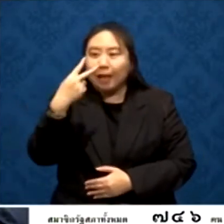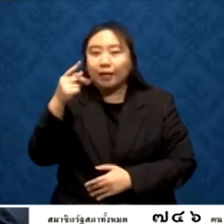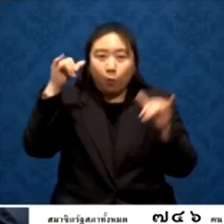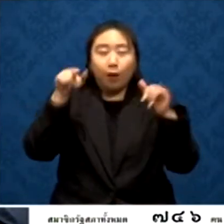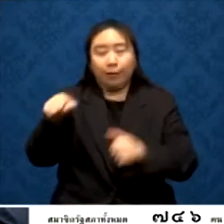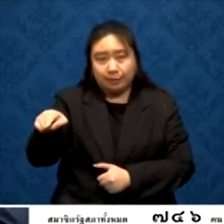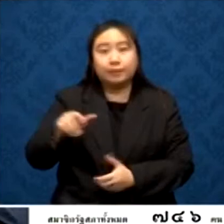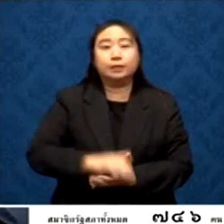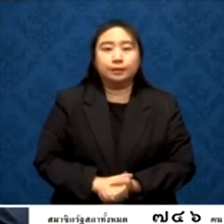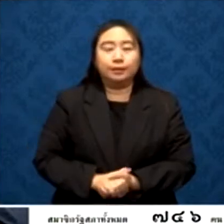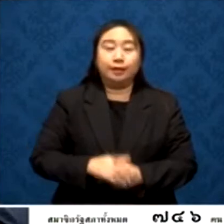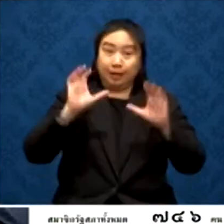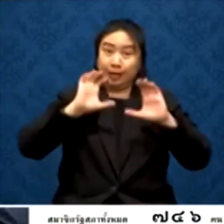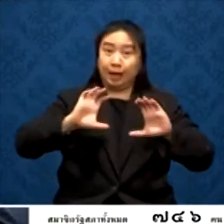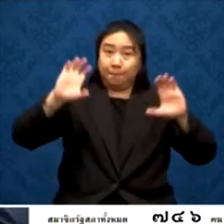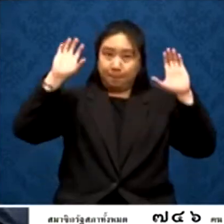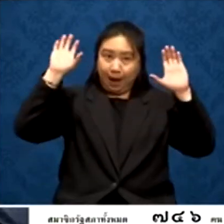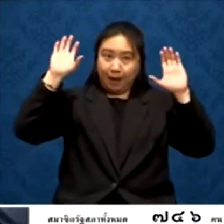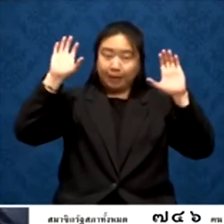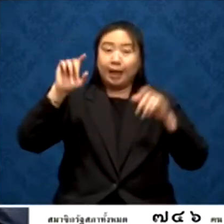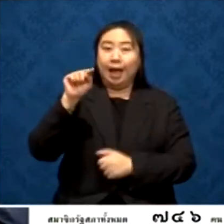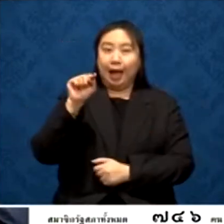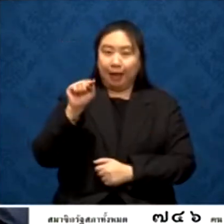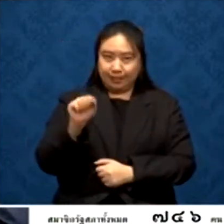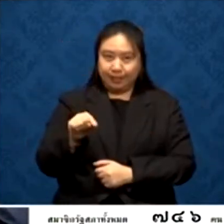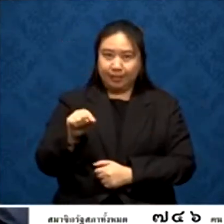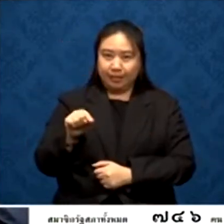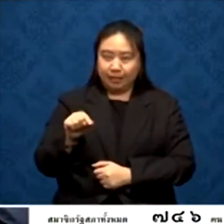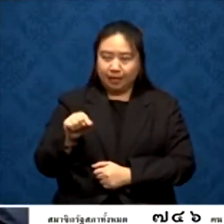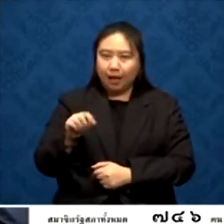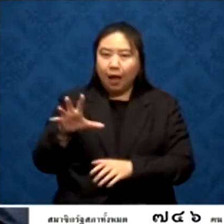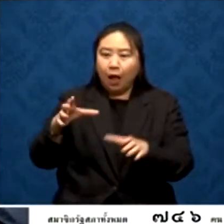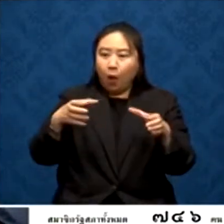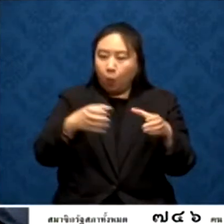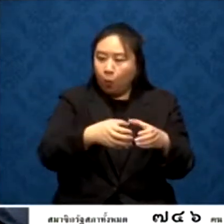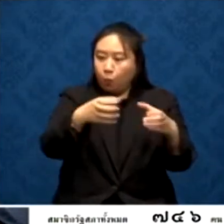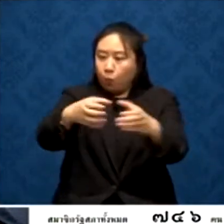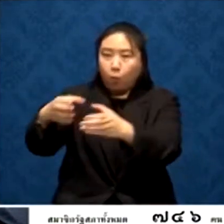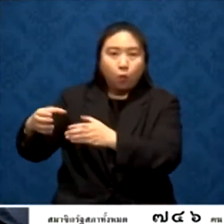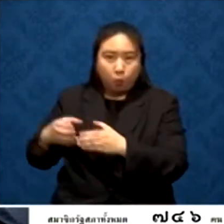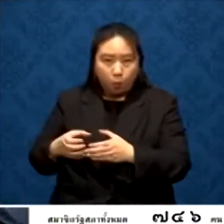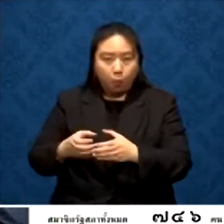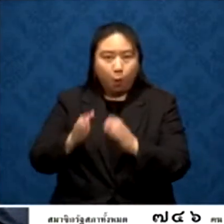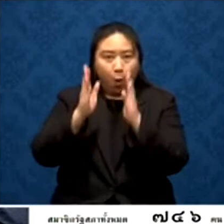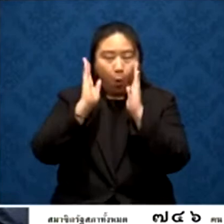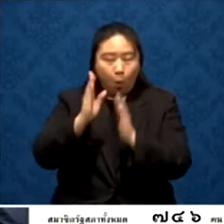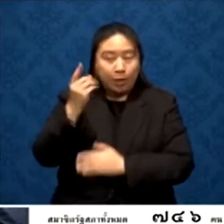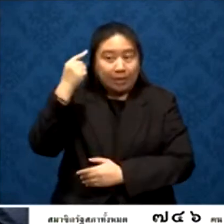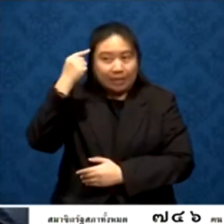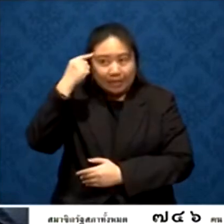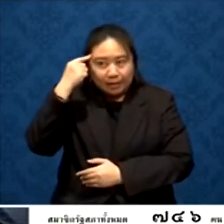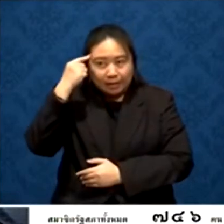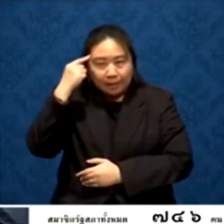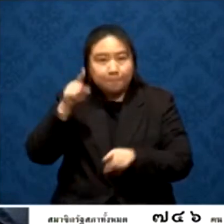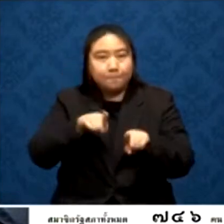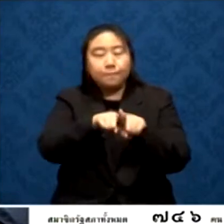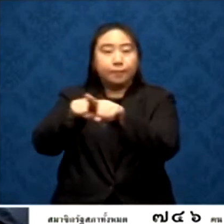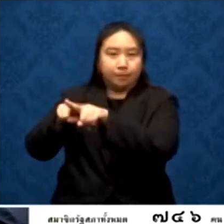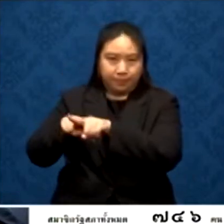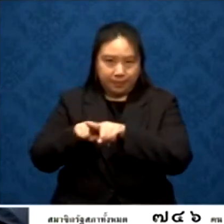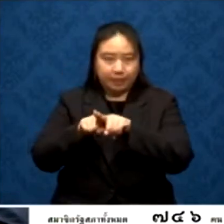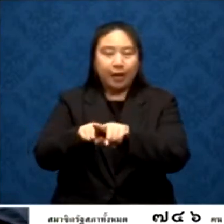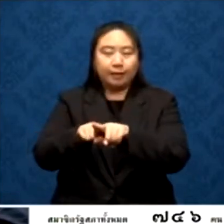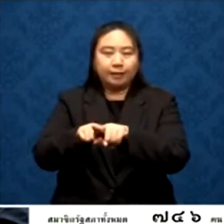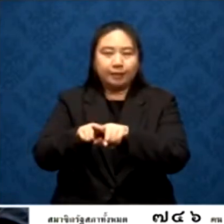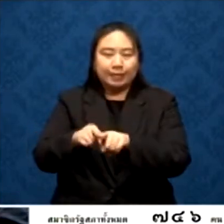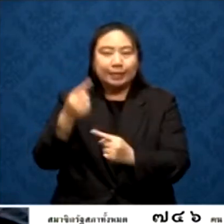รัฐบาลนี้รวมตัวจากคนที่มีความคิดเห็นร่วมกันเห็นความ